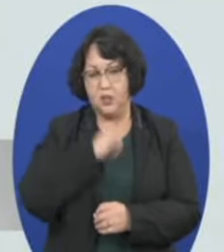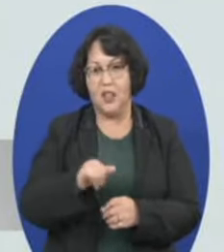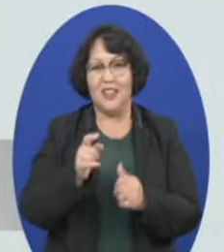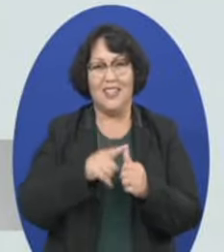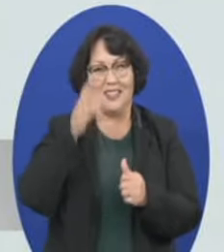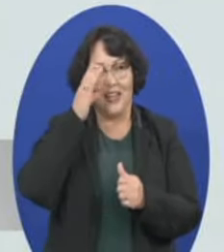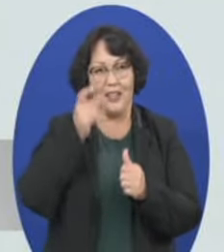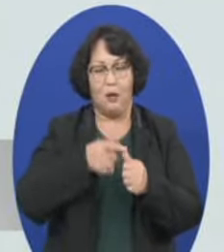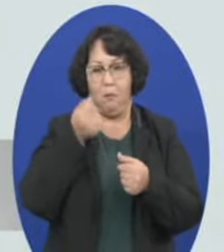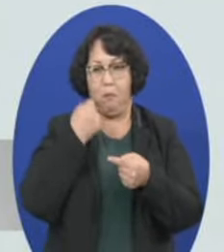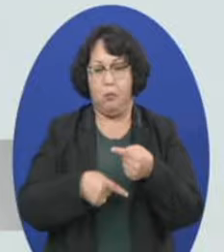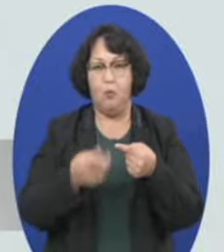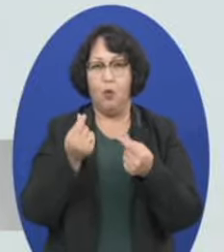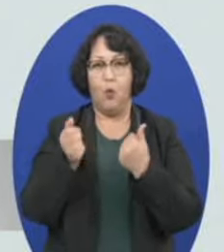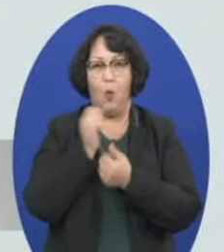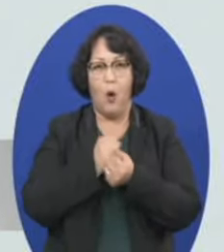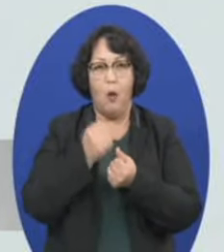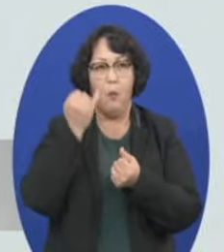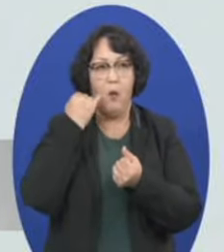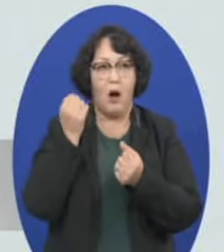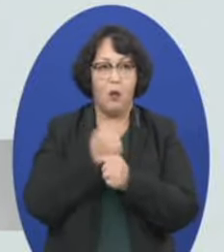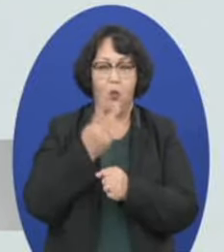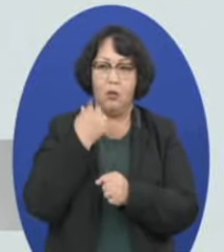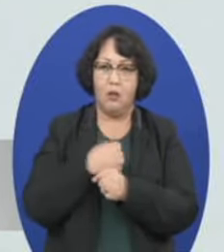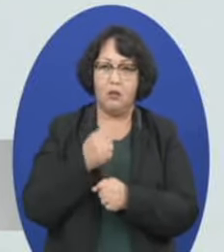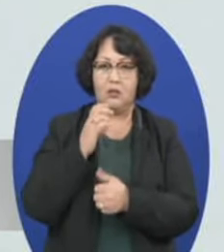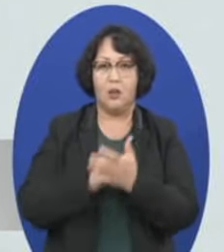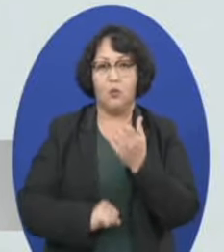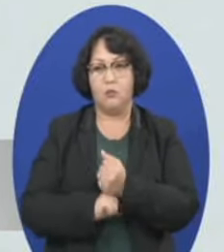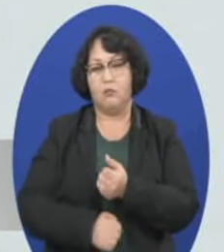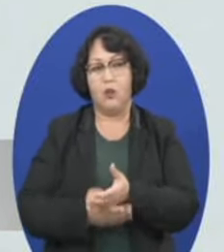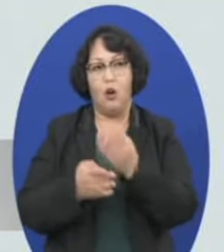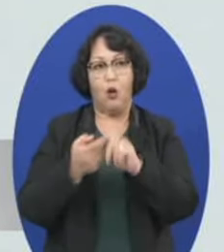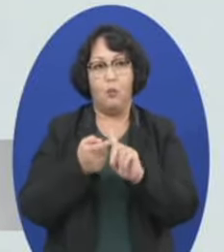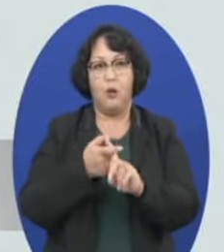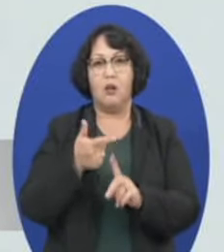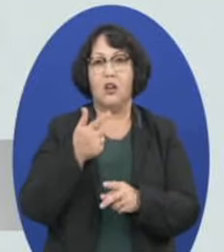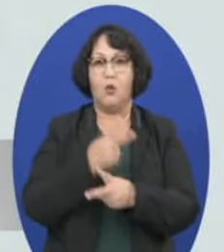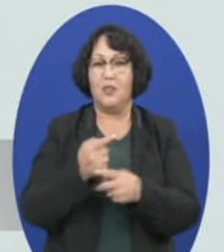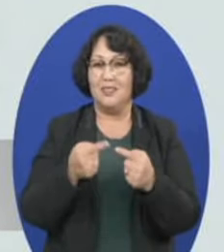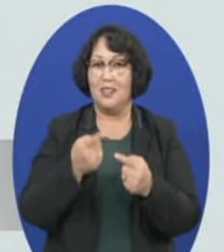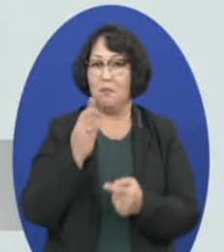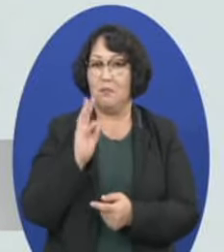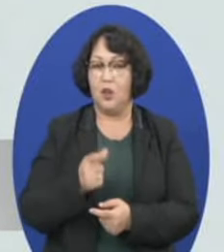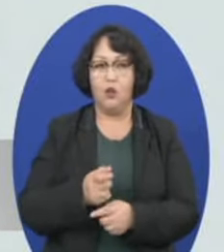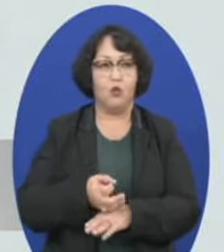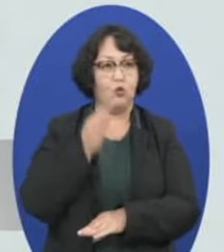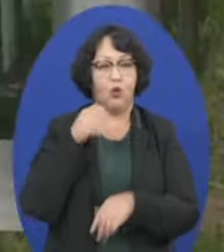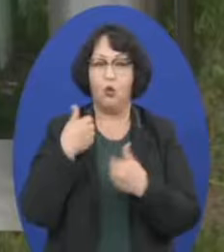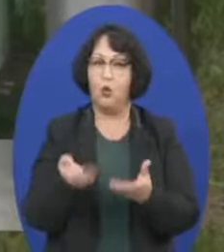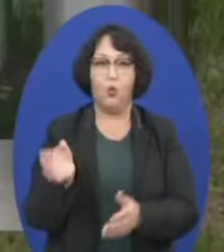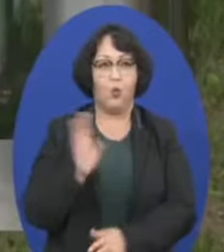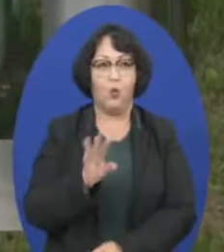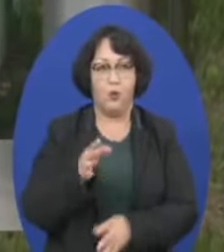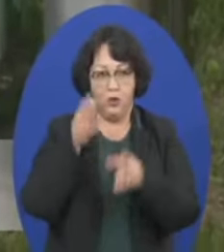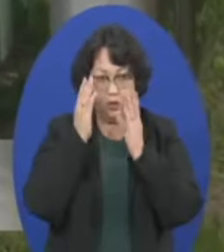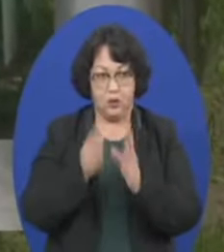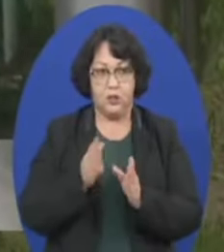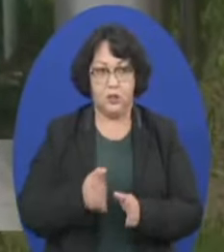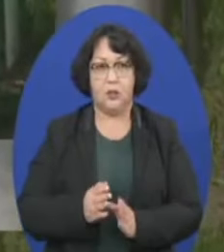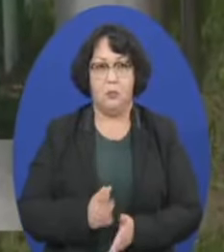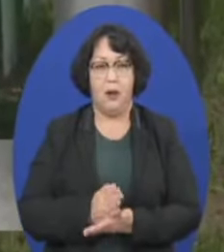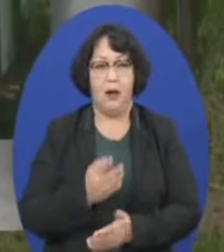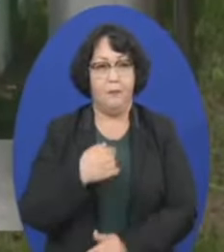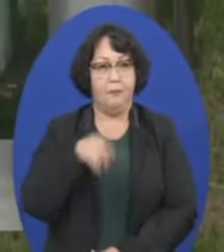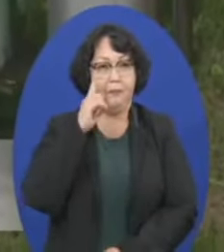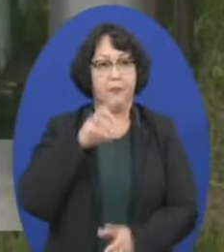холбогдуулан мөнгө угаах, терроризм санхүүжлэгтэй холбоотой гэмтрүүдийг өршөөхөө гэж бид бас шийдсэн байгаа.